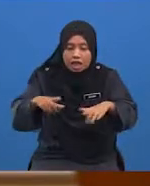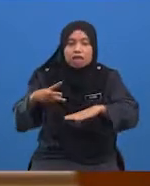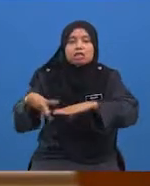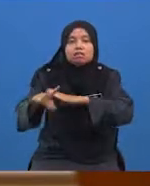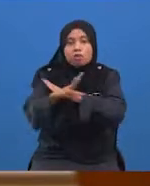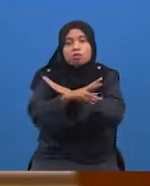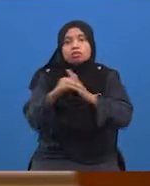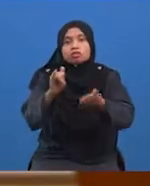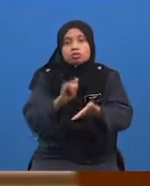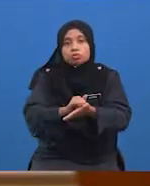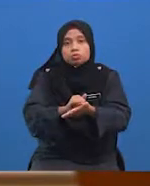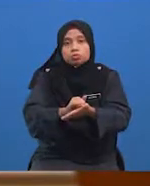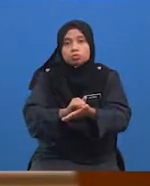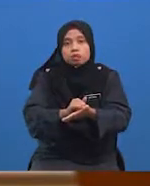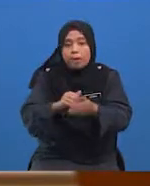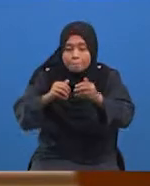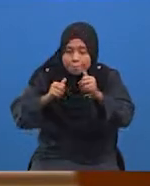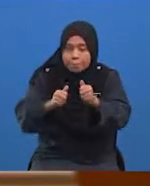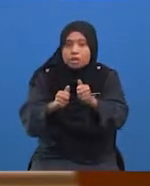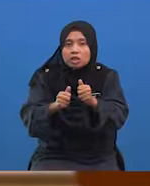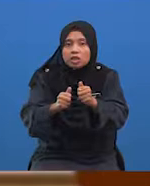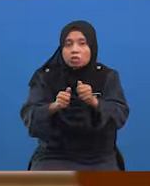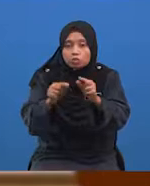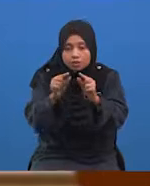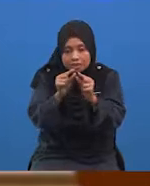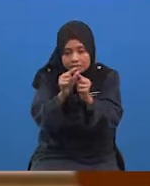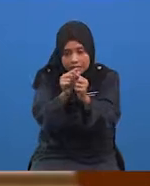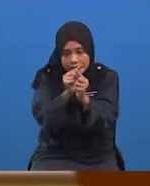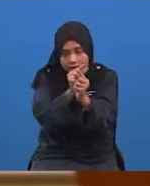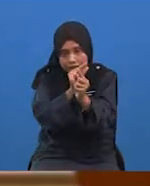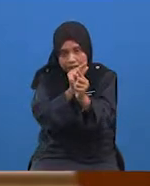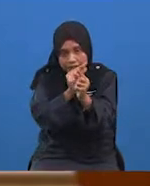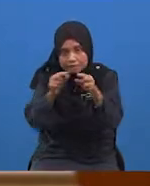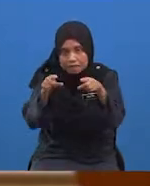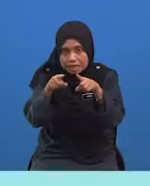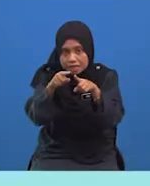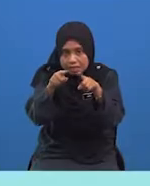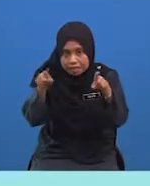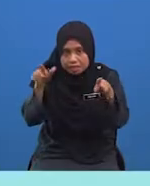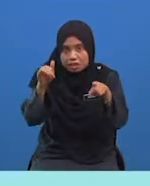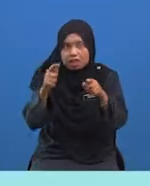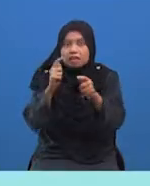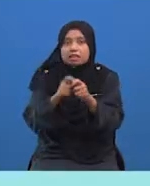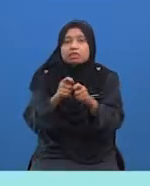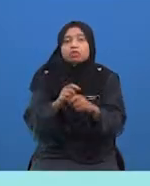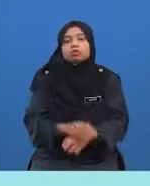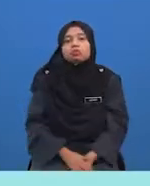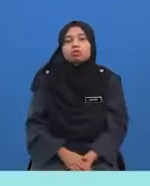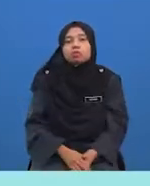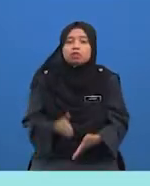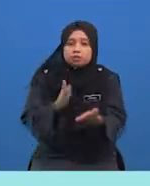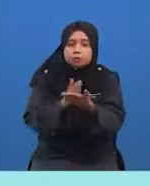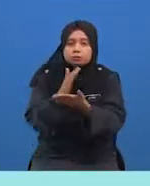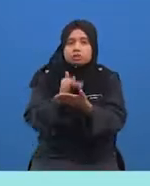kawasan tersebut mengikut garis lintang yang tertentu. Seterusnya,